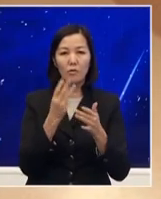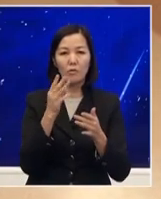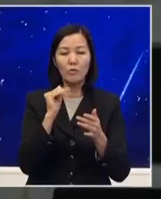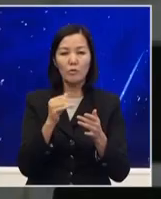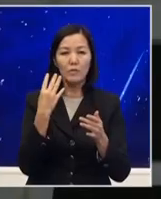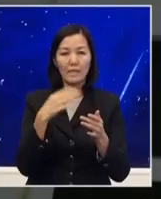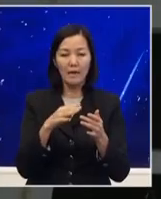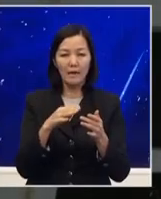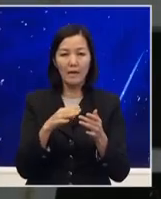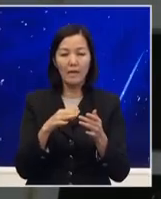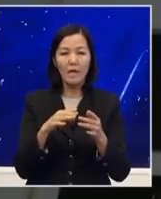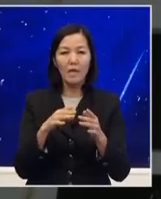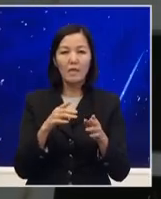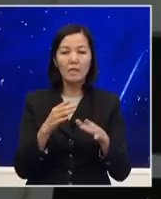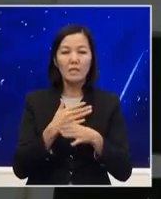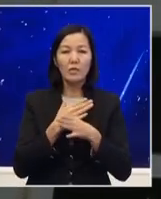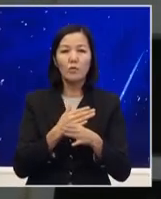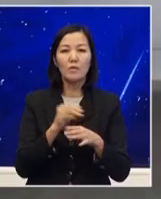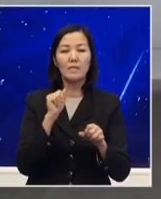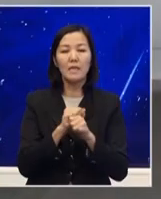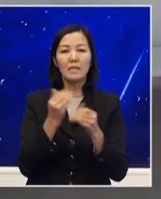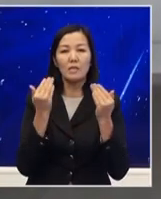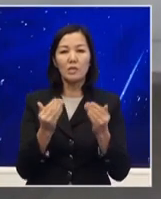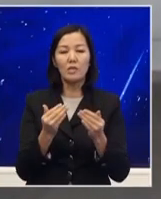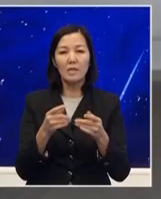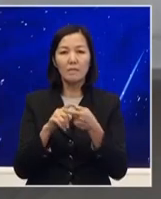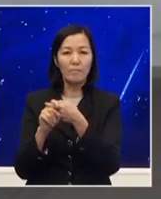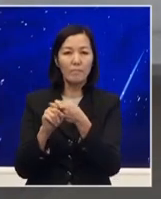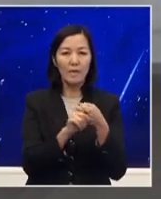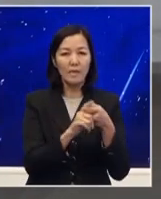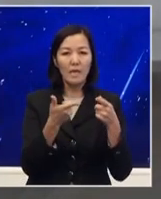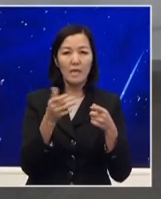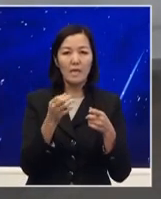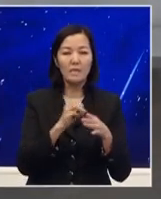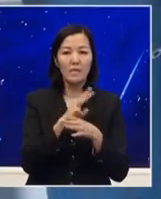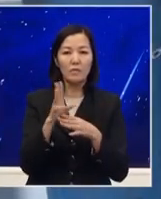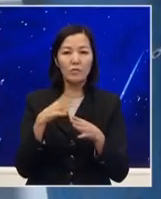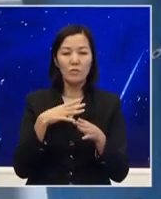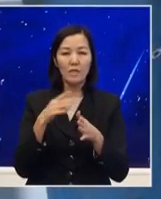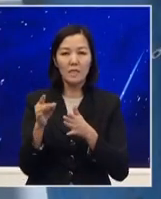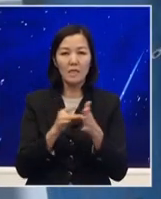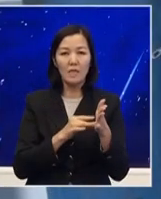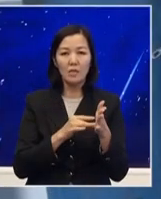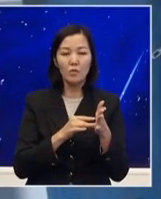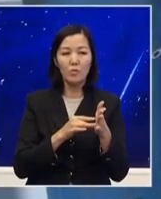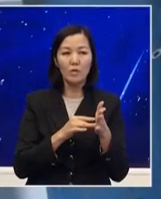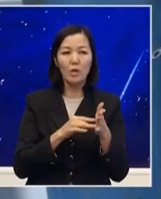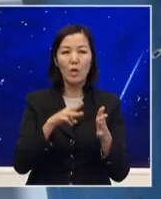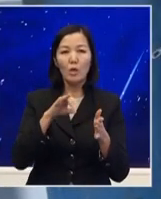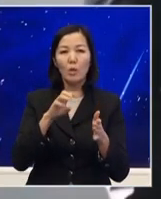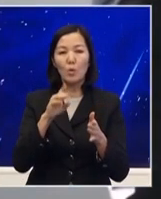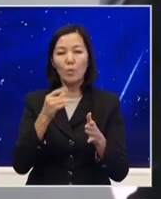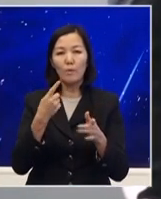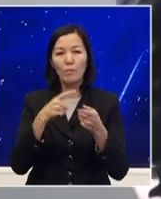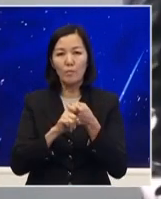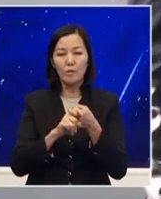340. За счет модернизации кислородной станции теперь подача медицинского газа будет осуществляться напрямую через подводящие трубы. Таким